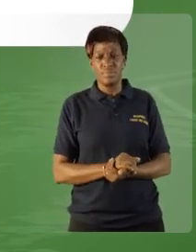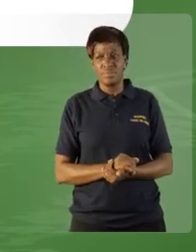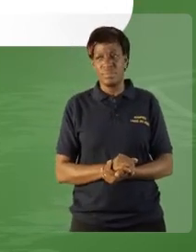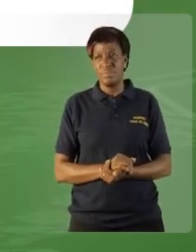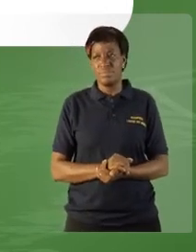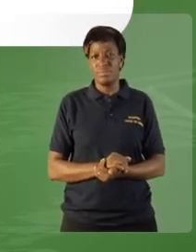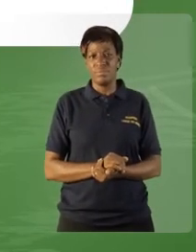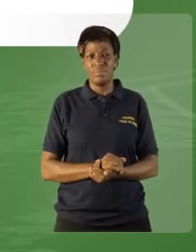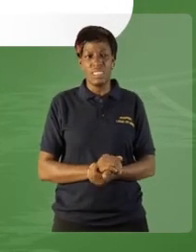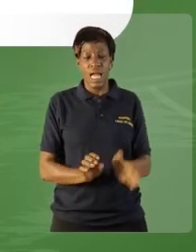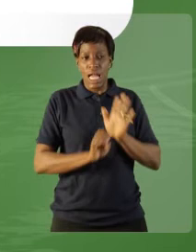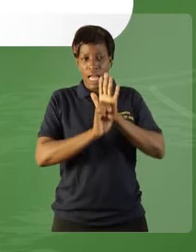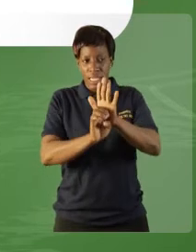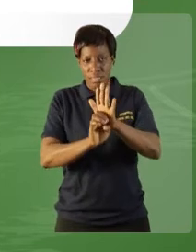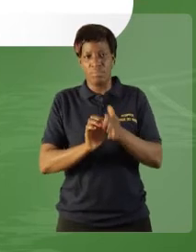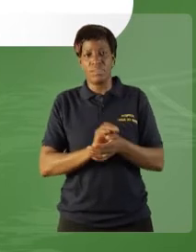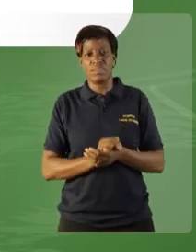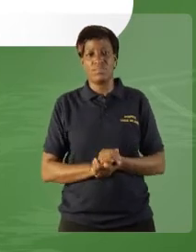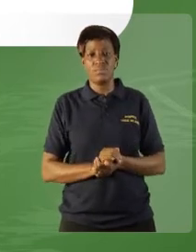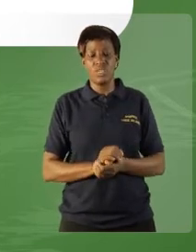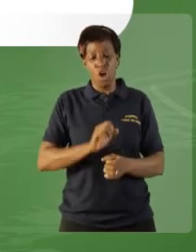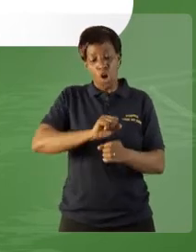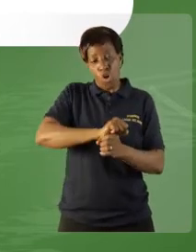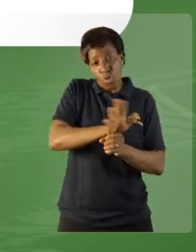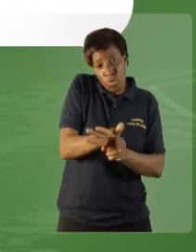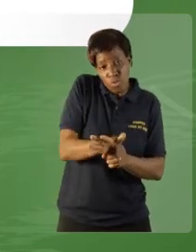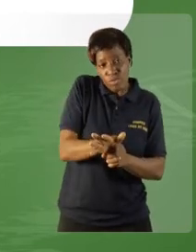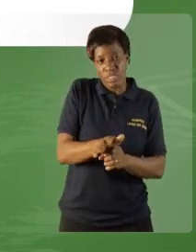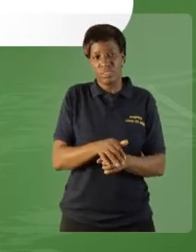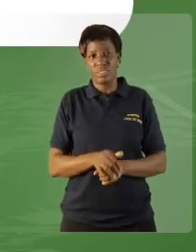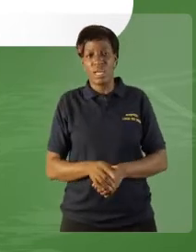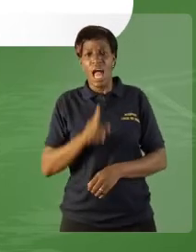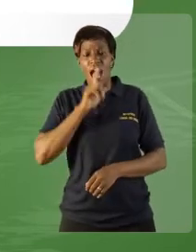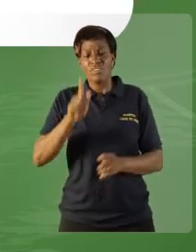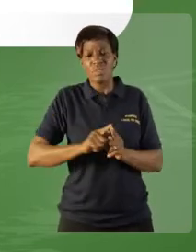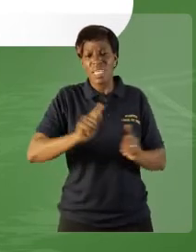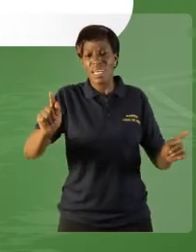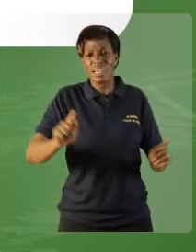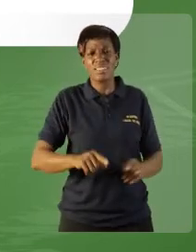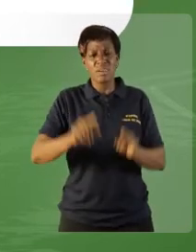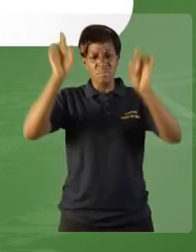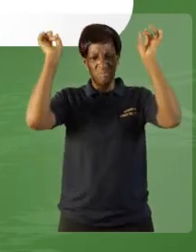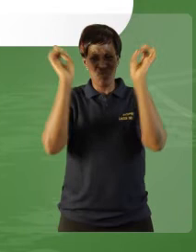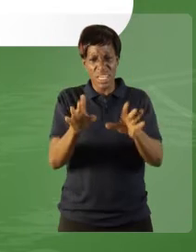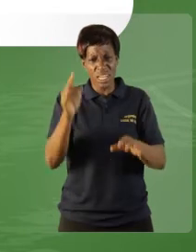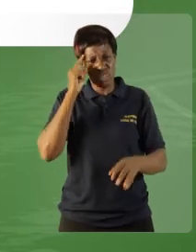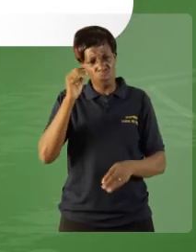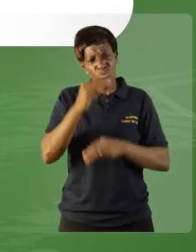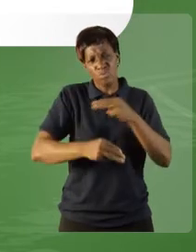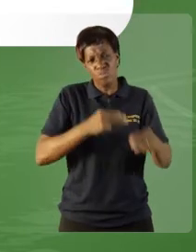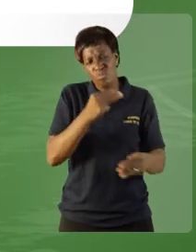Donnons cet exemple. Le Covid-19 est une grande menace pour le monde